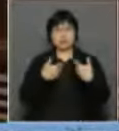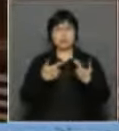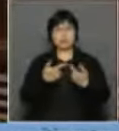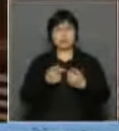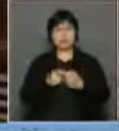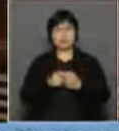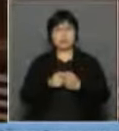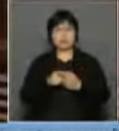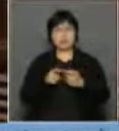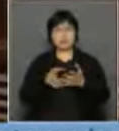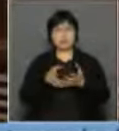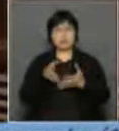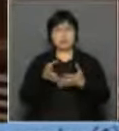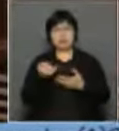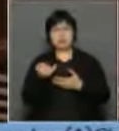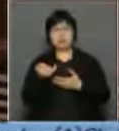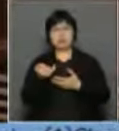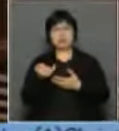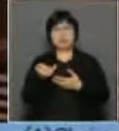明的手勢，